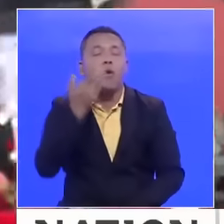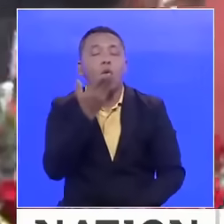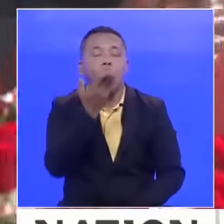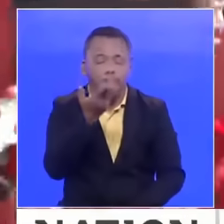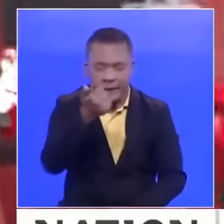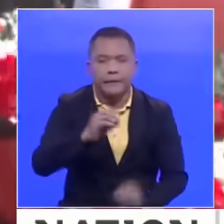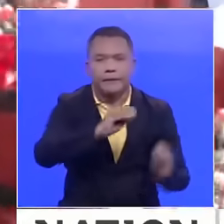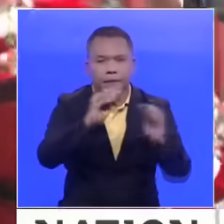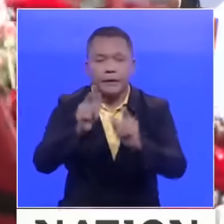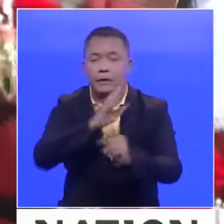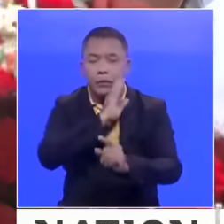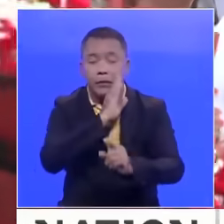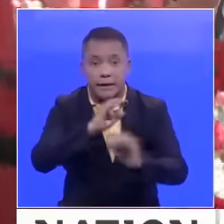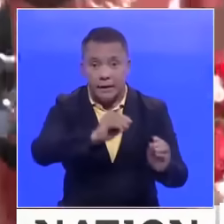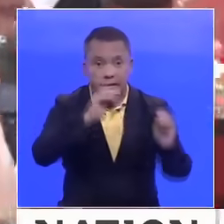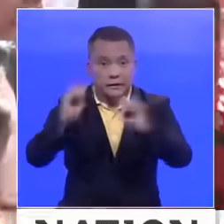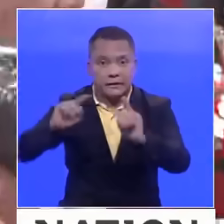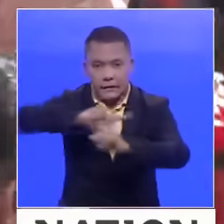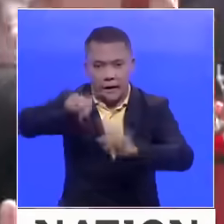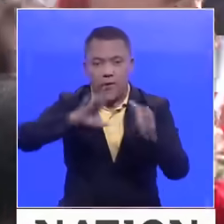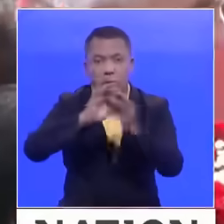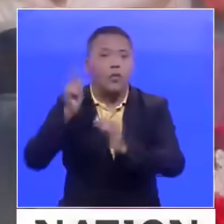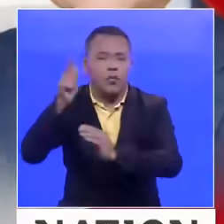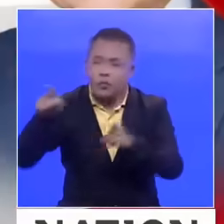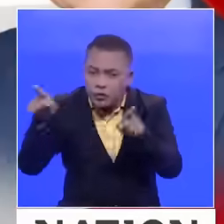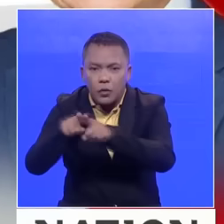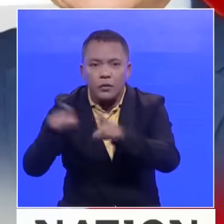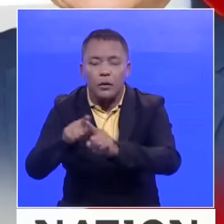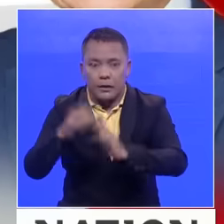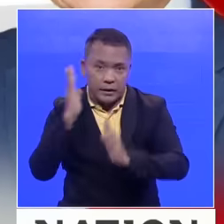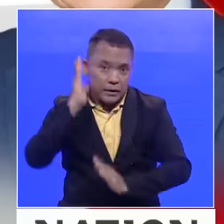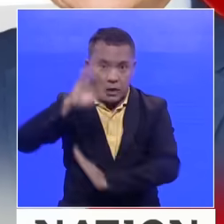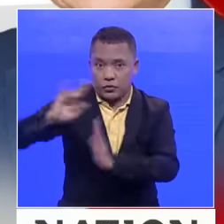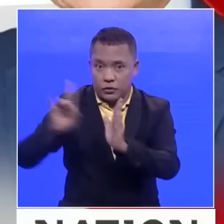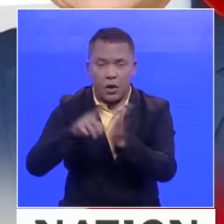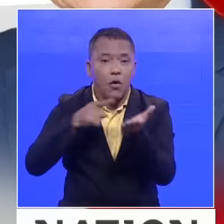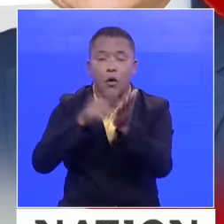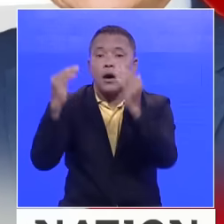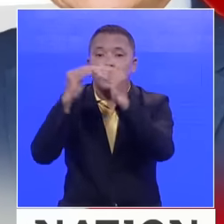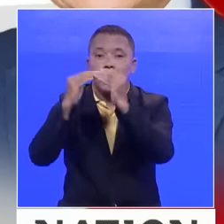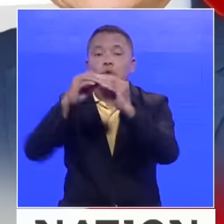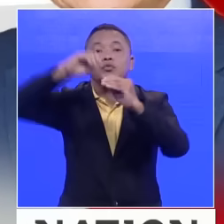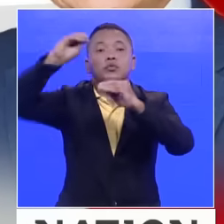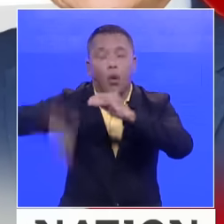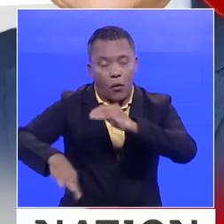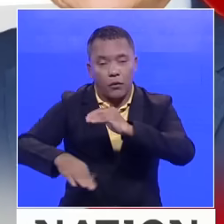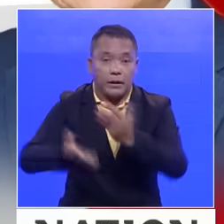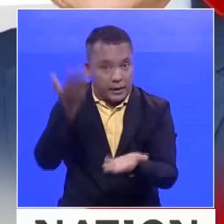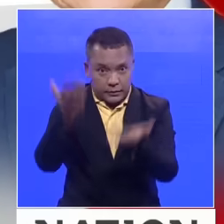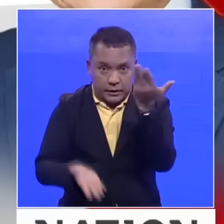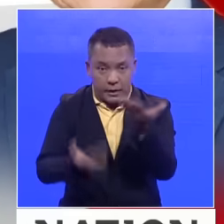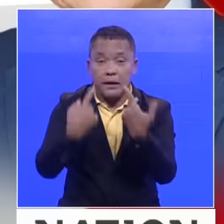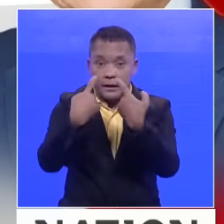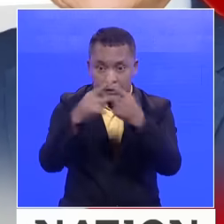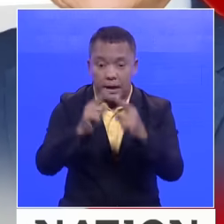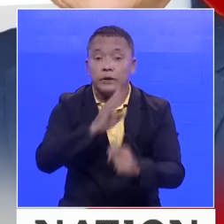จริงๆอ่ะถ้ามีการสั่งเลื่อนทุกอย่างจะเข้าทางอดีตนายกหมดเลยสุดท้ายแม้คำร้องขอความเป็นธรรมจะถูกตีตกเองก็ตามหรือ